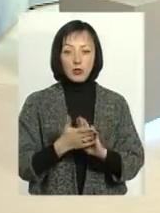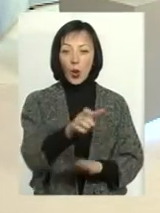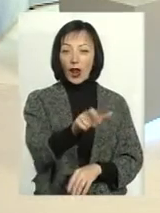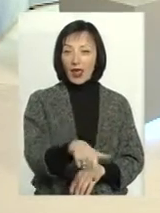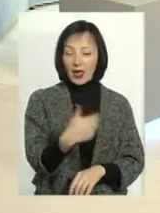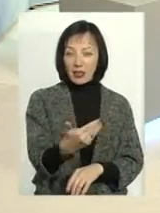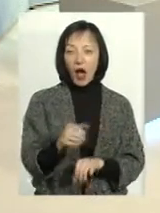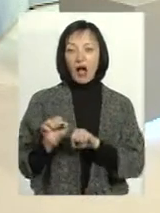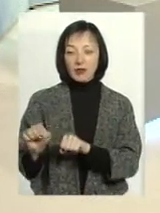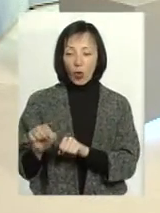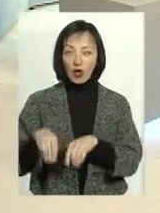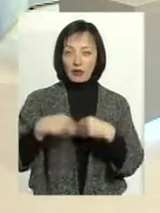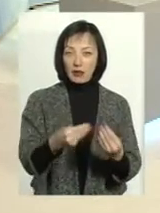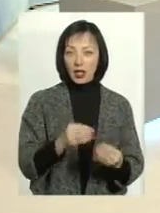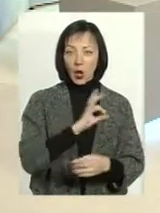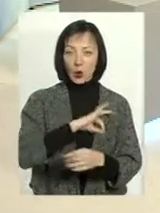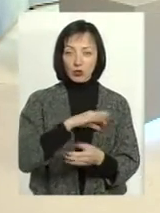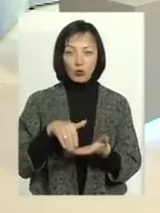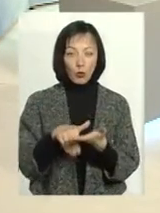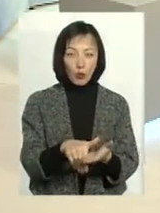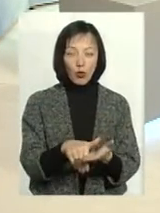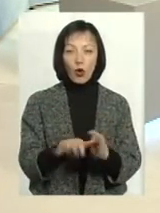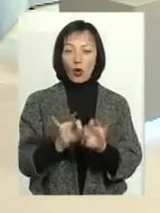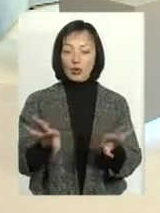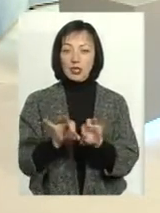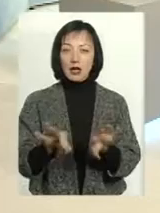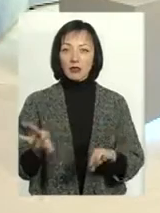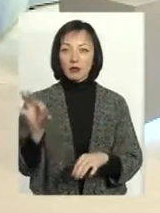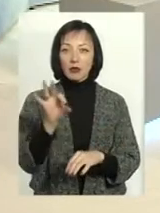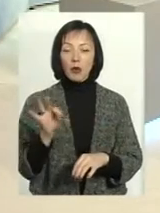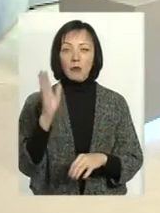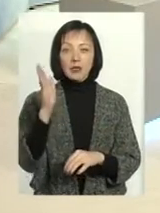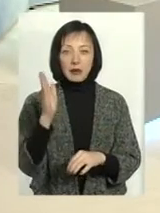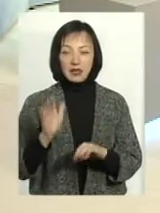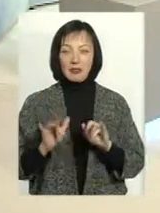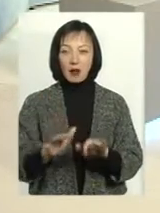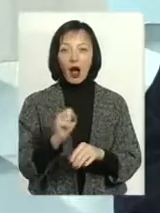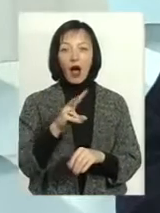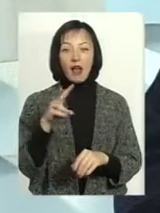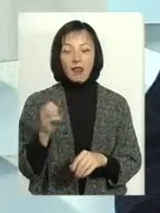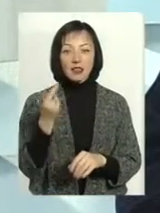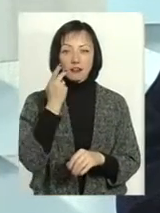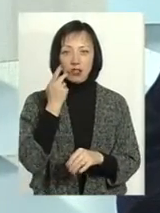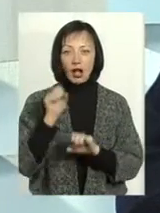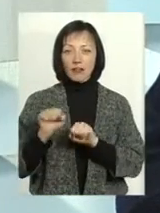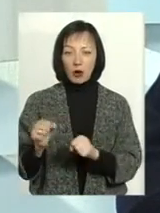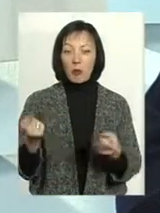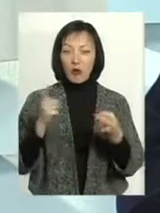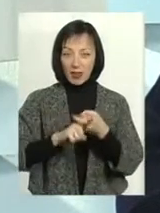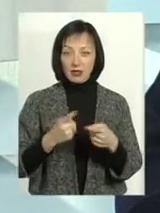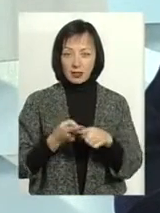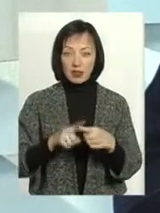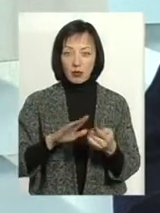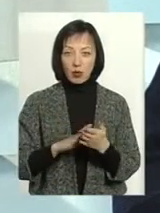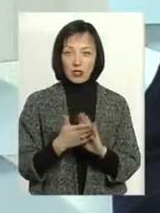адвокат надає, він праву допомогу, роз'яснює праві перспективи справ. Але завжди адвокат, він пов'язаний цією